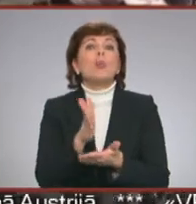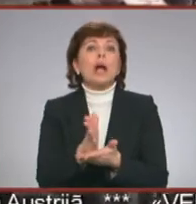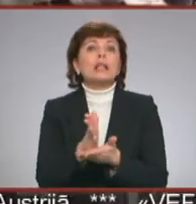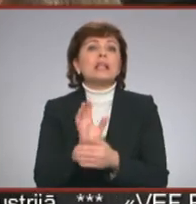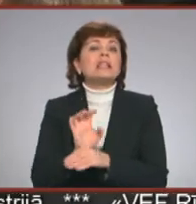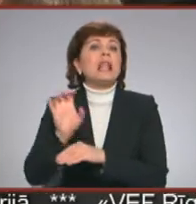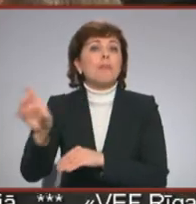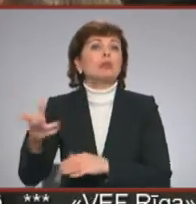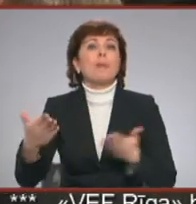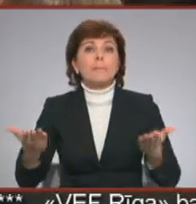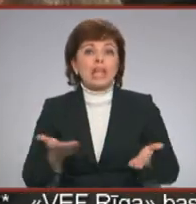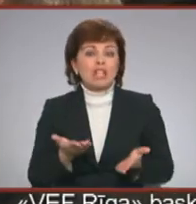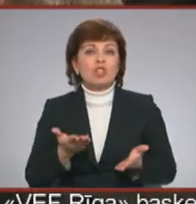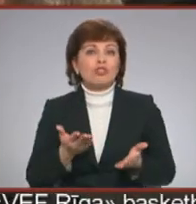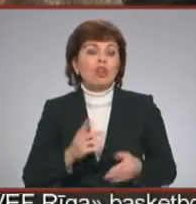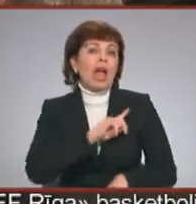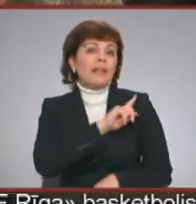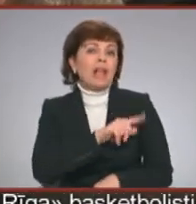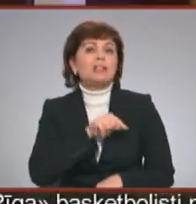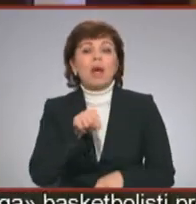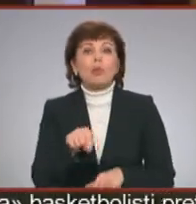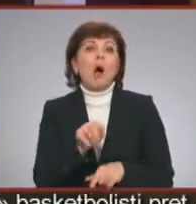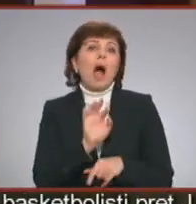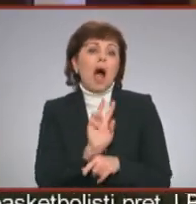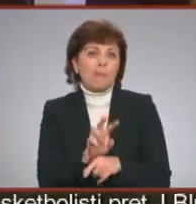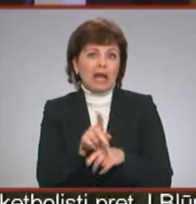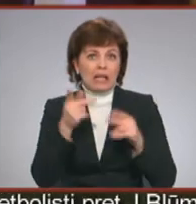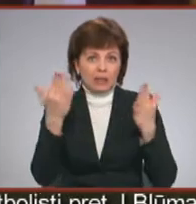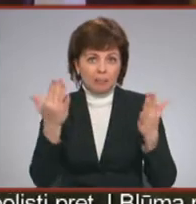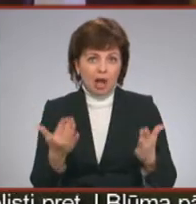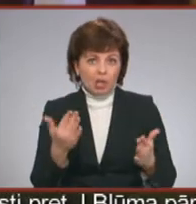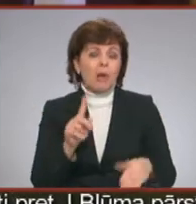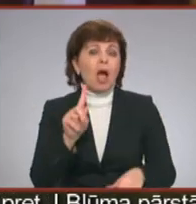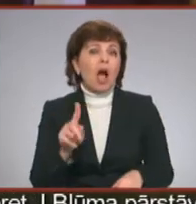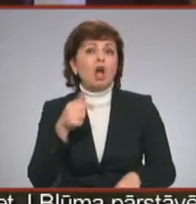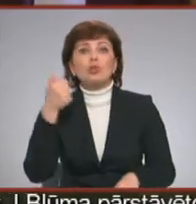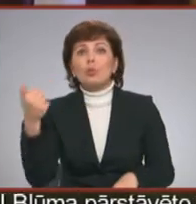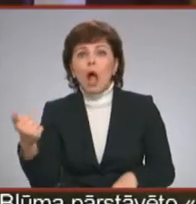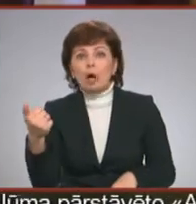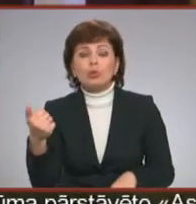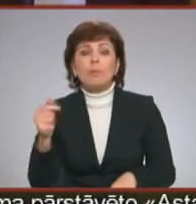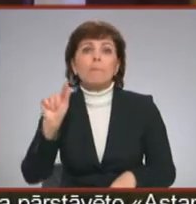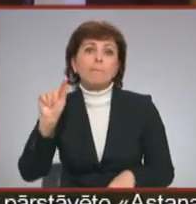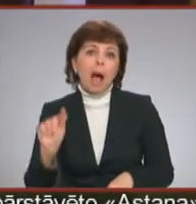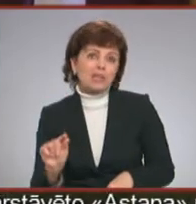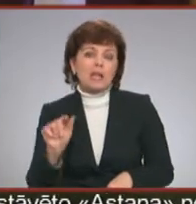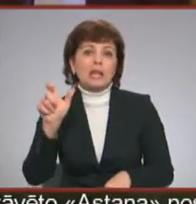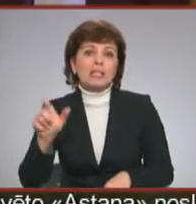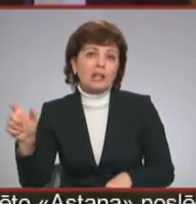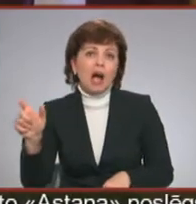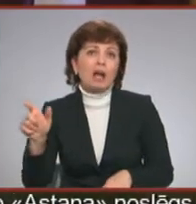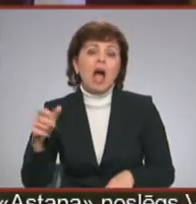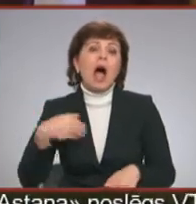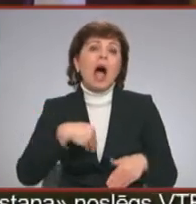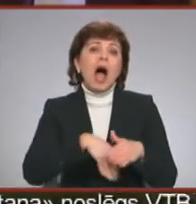deportācijas piedzīvojušie vairs nespēj šos pasākumus apmeklēt. Par katru gadu mazāk paliek cilvēku, kuri aiziet uz